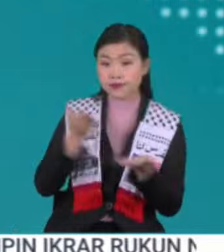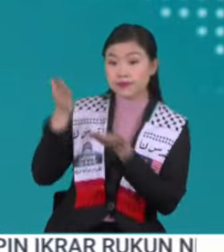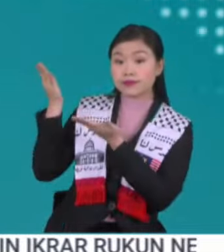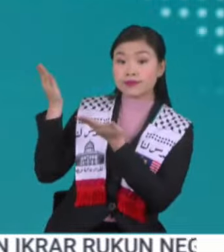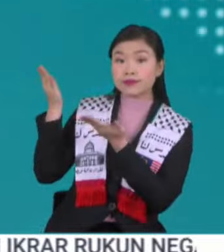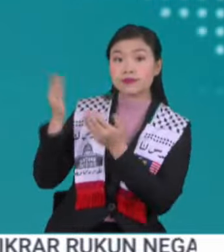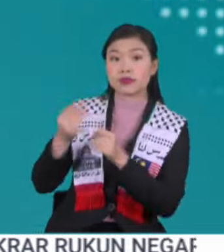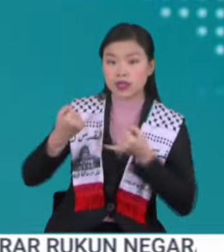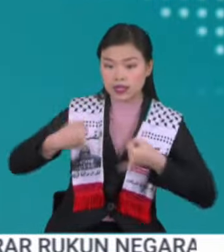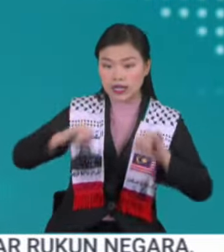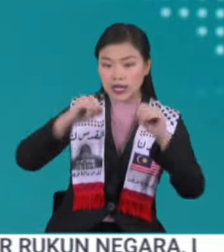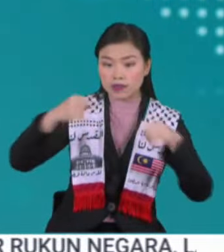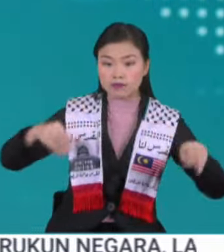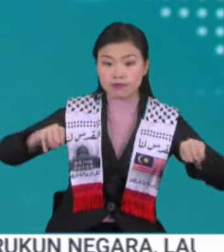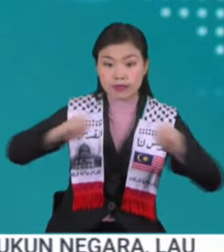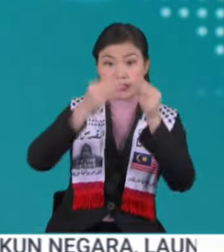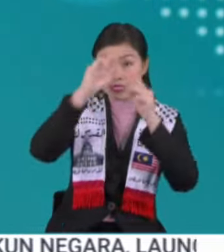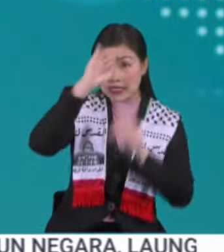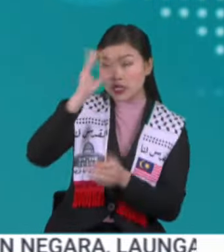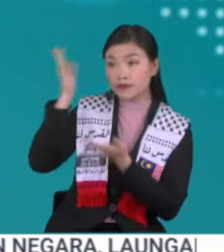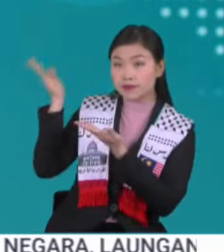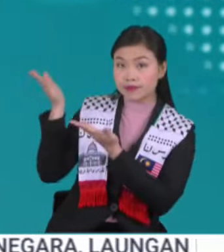Setia di Jalan Masjid India.